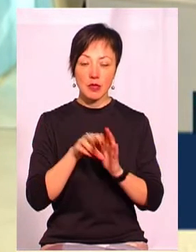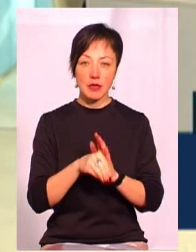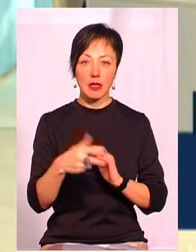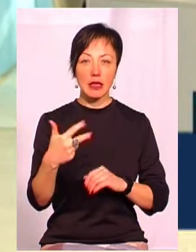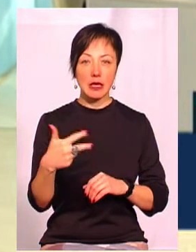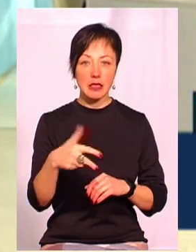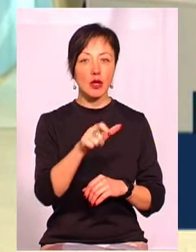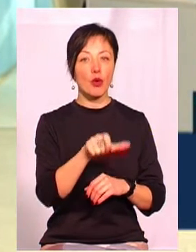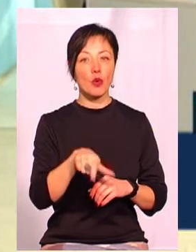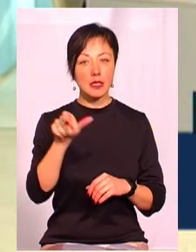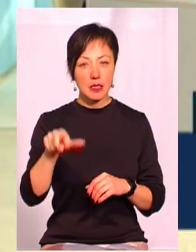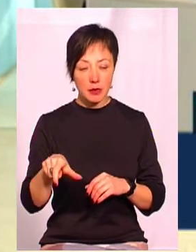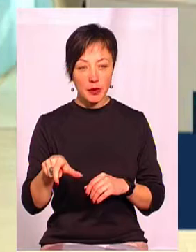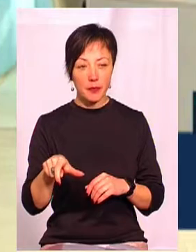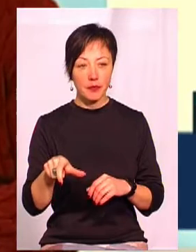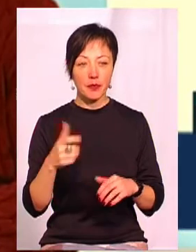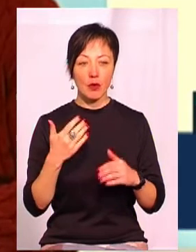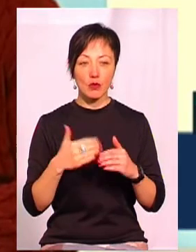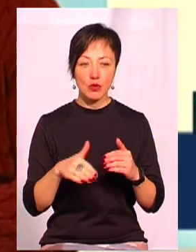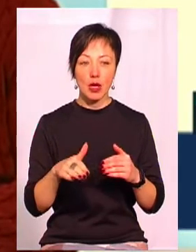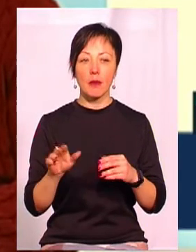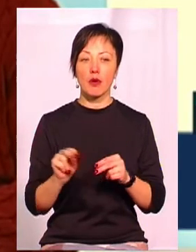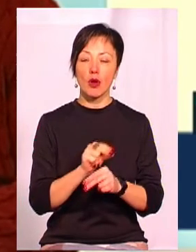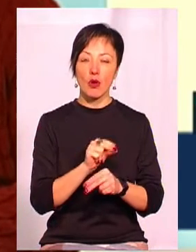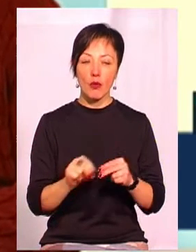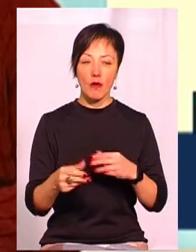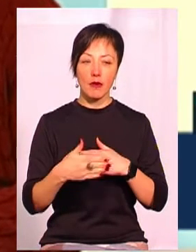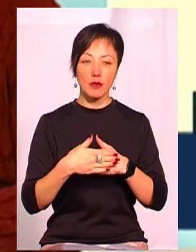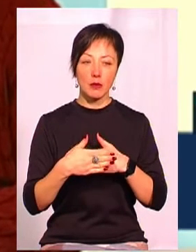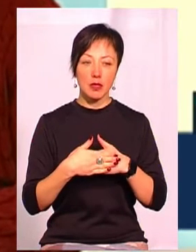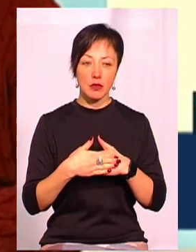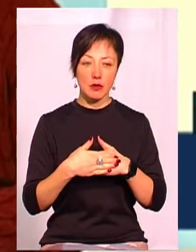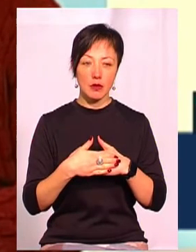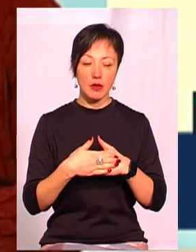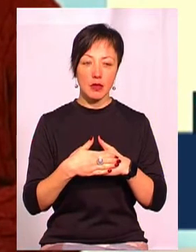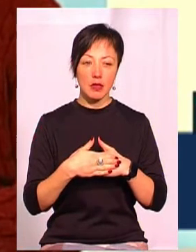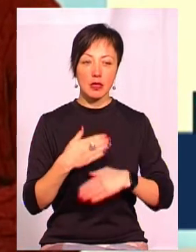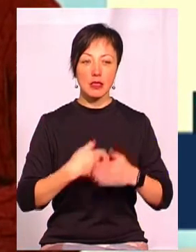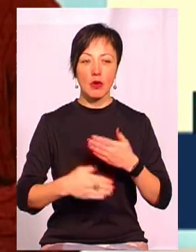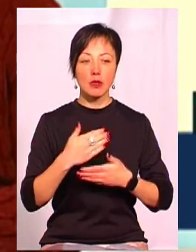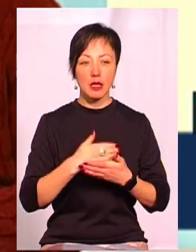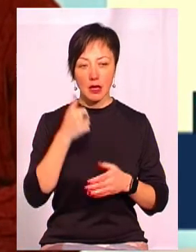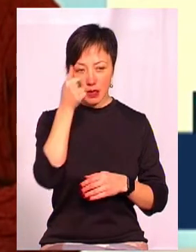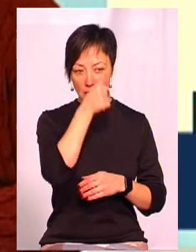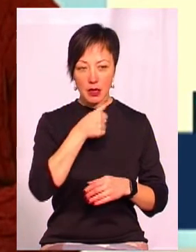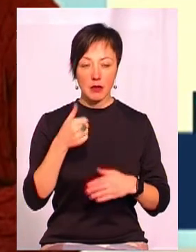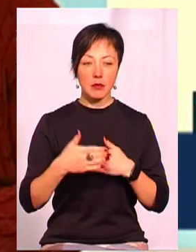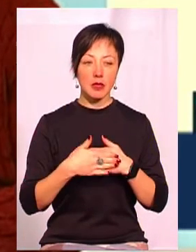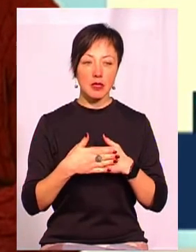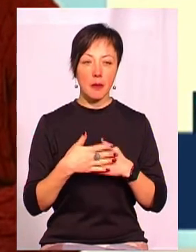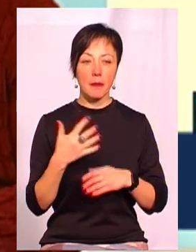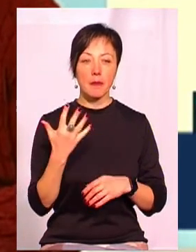собі 30 осіб. Вже проліковано близько, за останній рік,